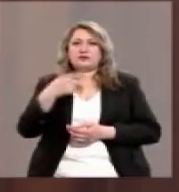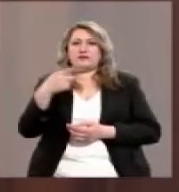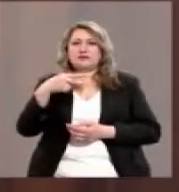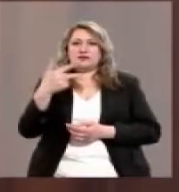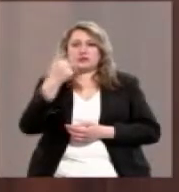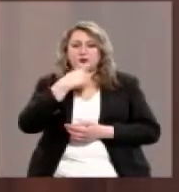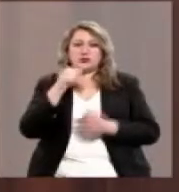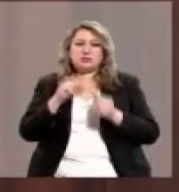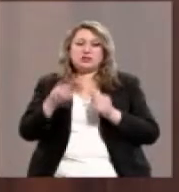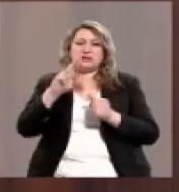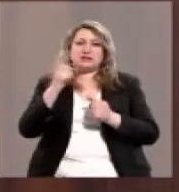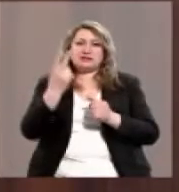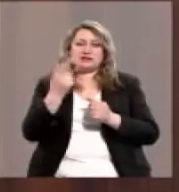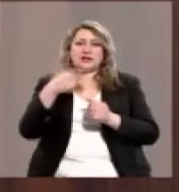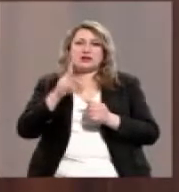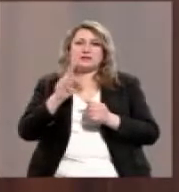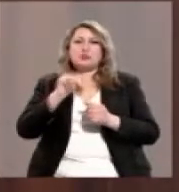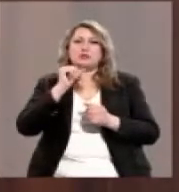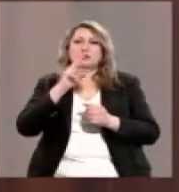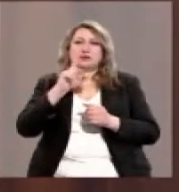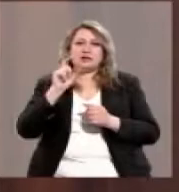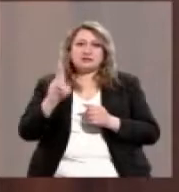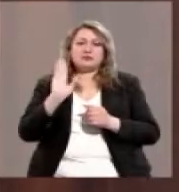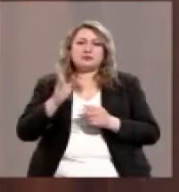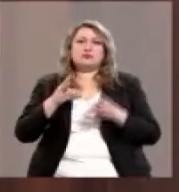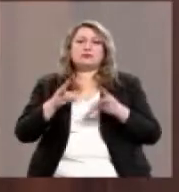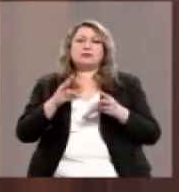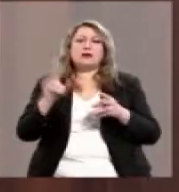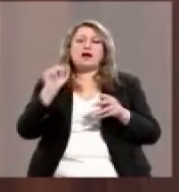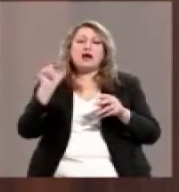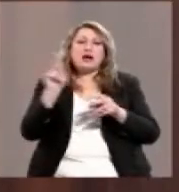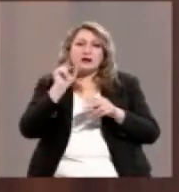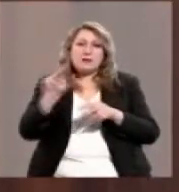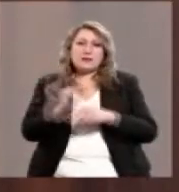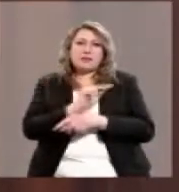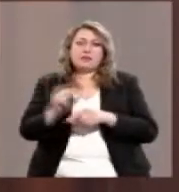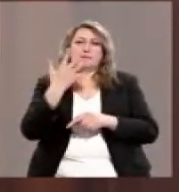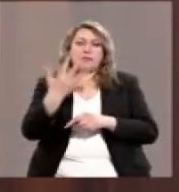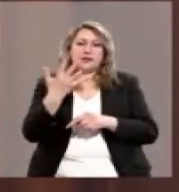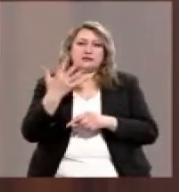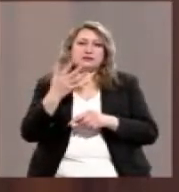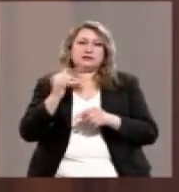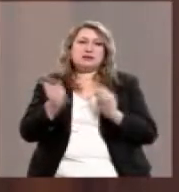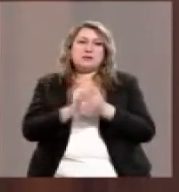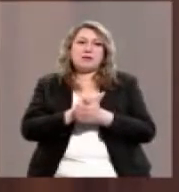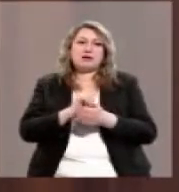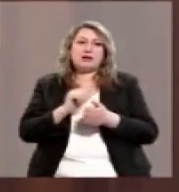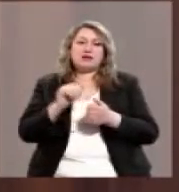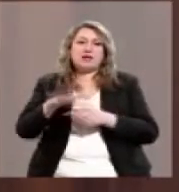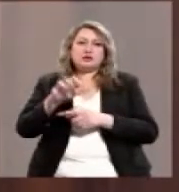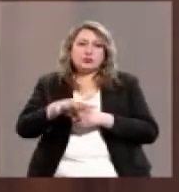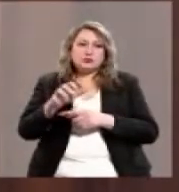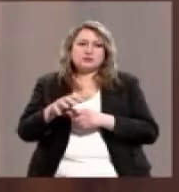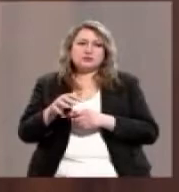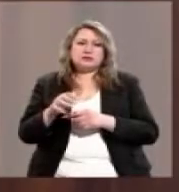годы, а именно на ТЭЦ ГКП Кустанайская ТЭК, планируется капитальный ремонт парового котла номер 5, замена питательного насоса